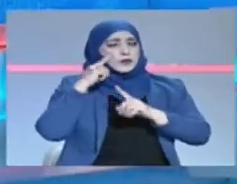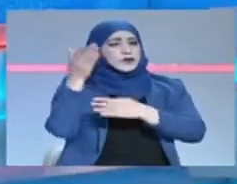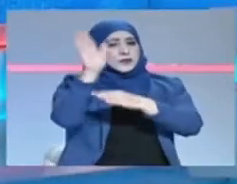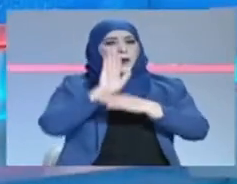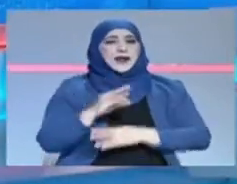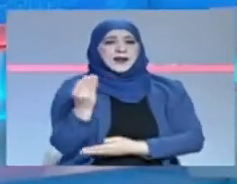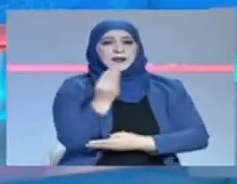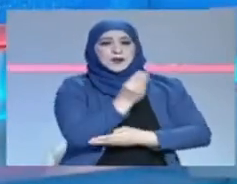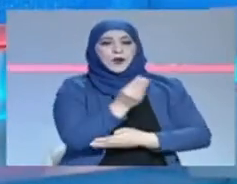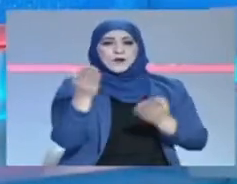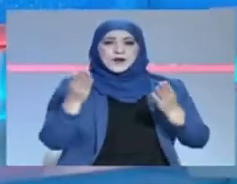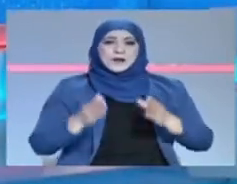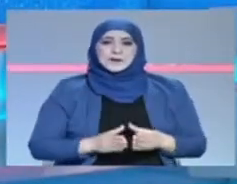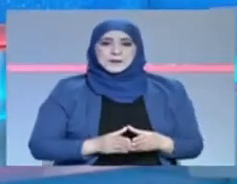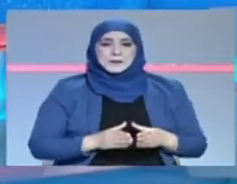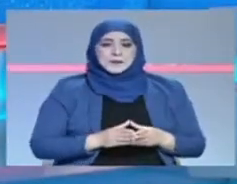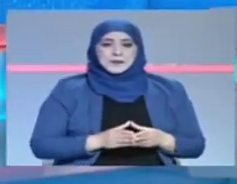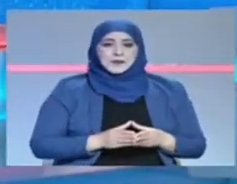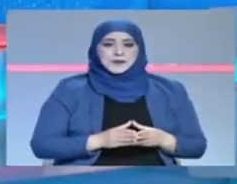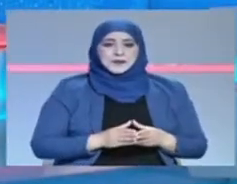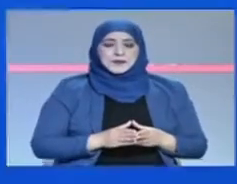والإحاطة بهم.